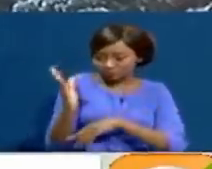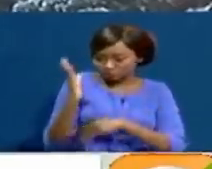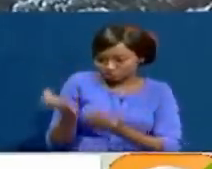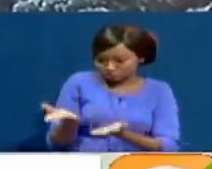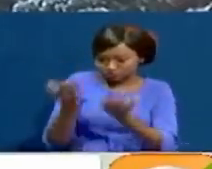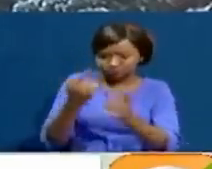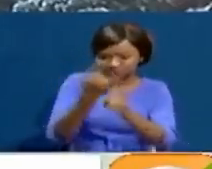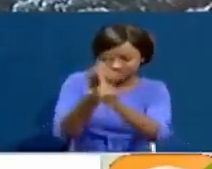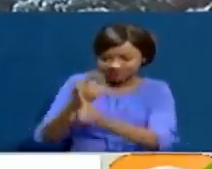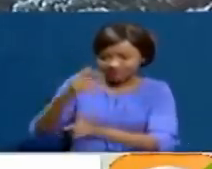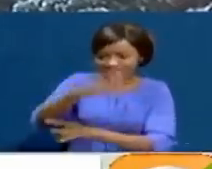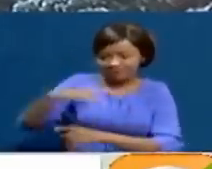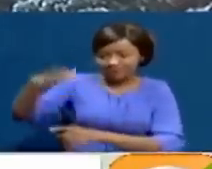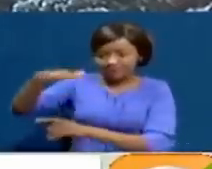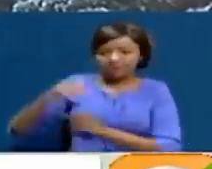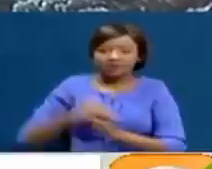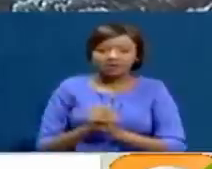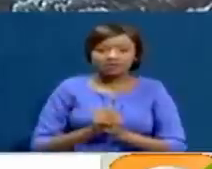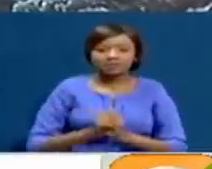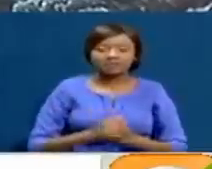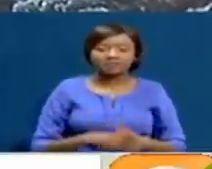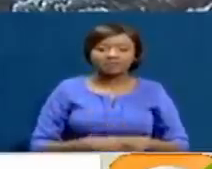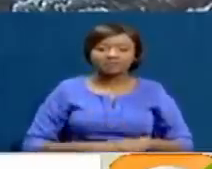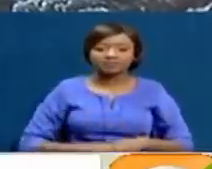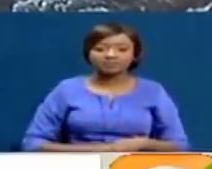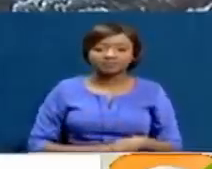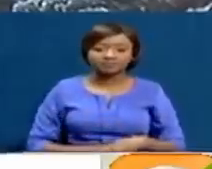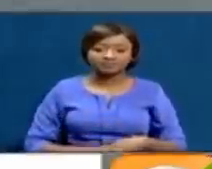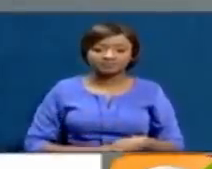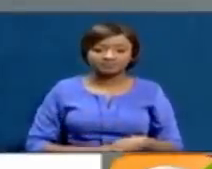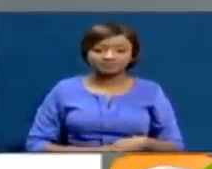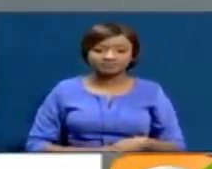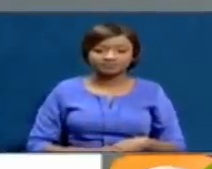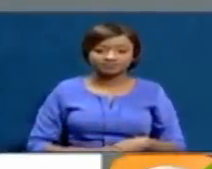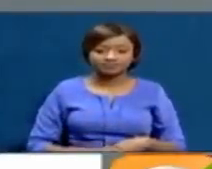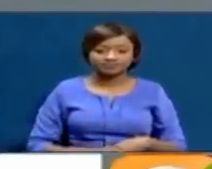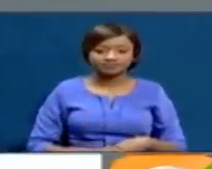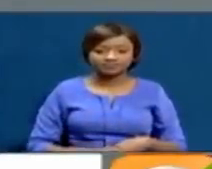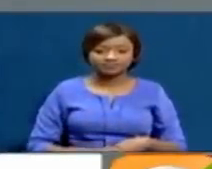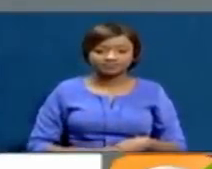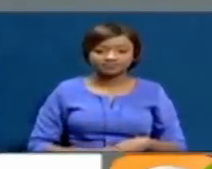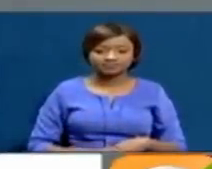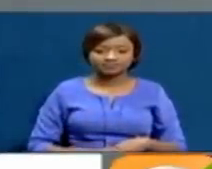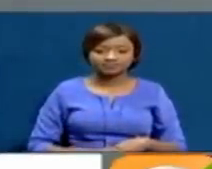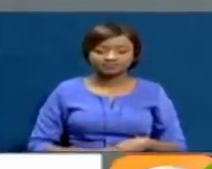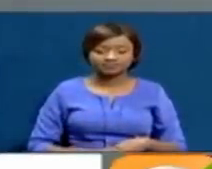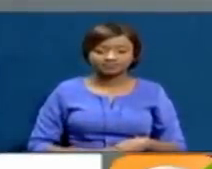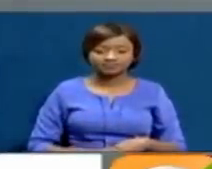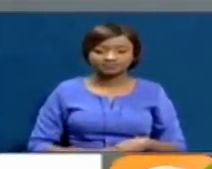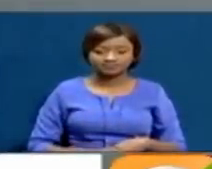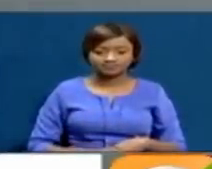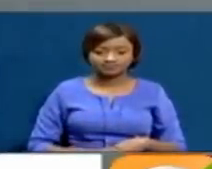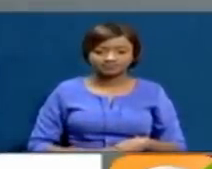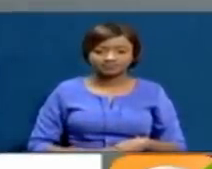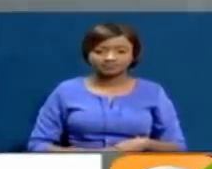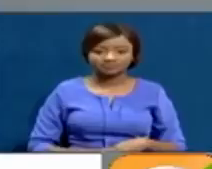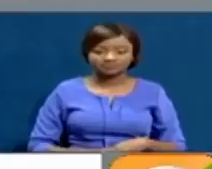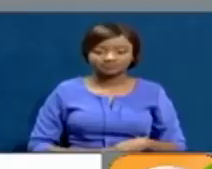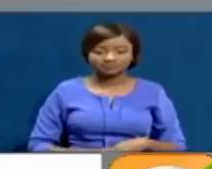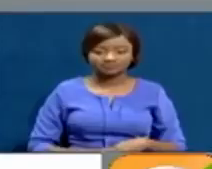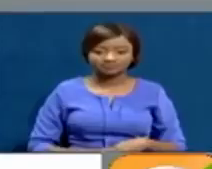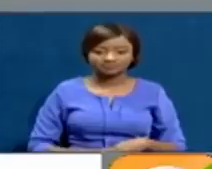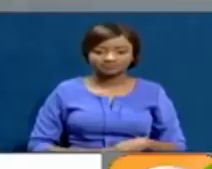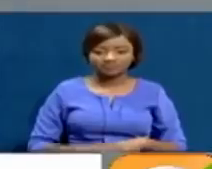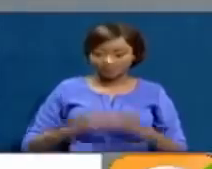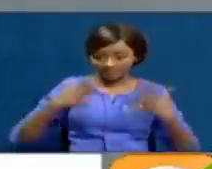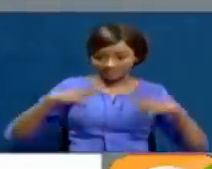maeneo mengine nchini kufuatia shambulizi hilo. Jumapili asubuhi na wakazi wa kaunti ya Lamu wanaamkia milipuko